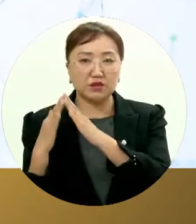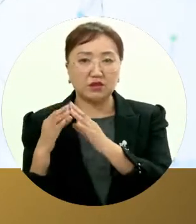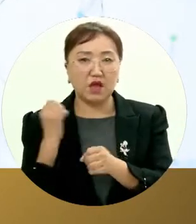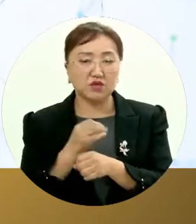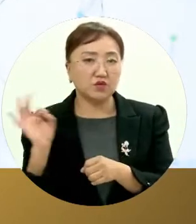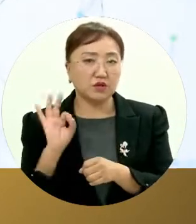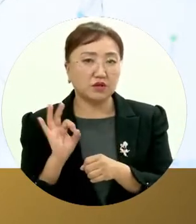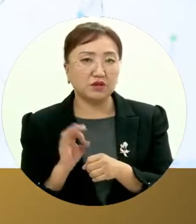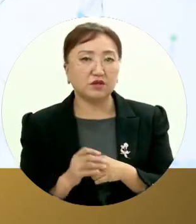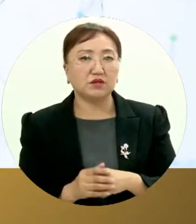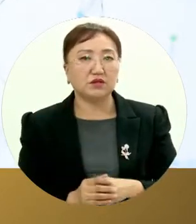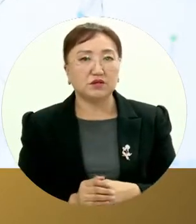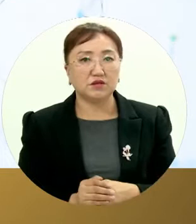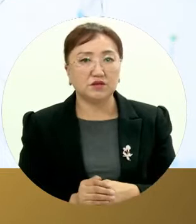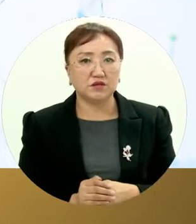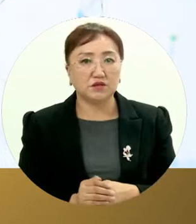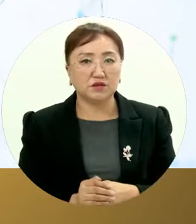ажилгүйдэл.